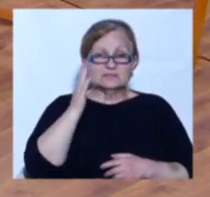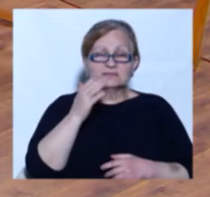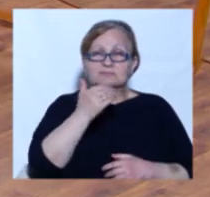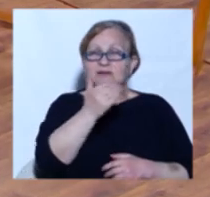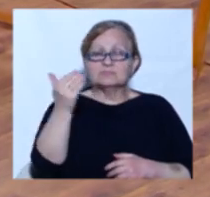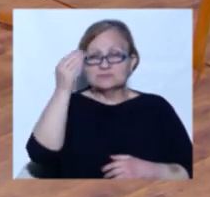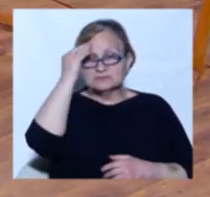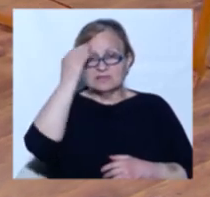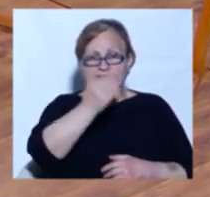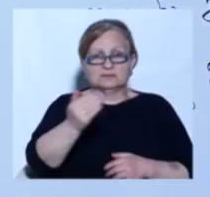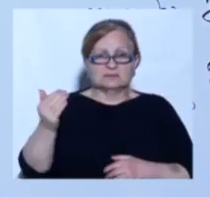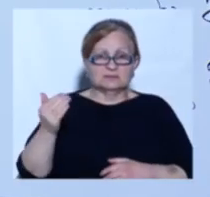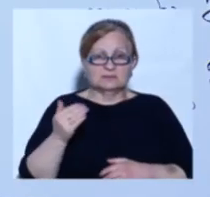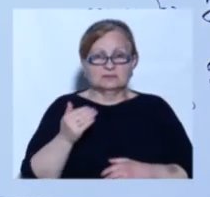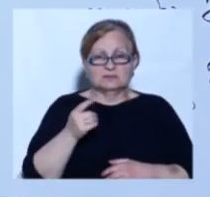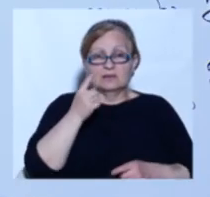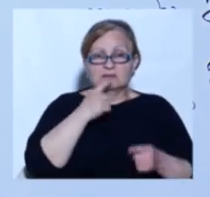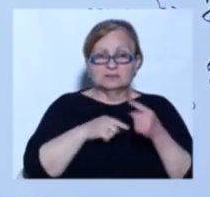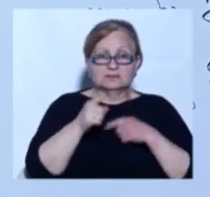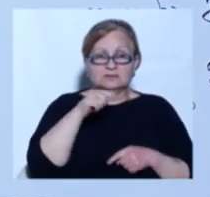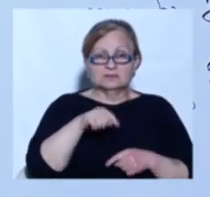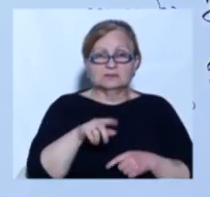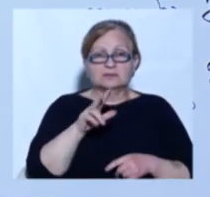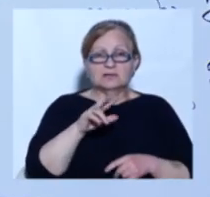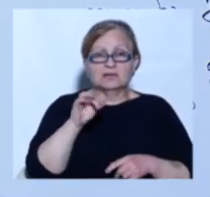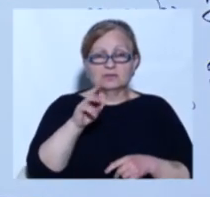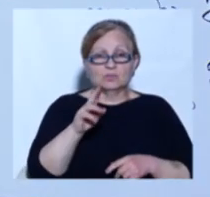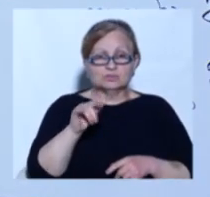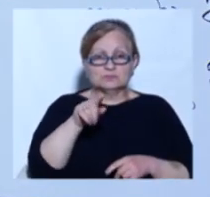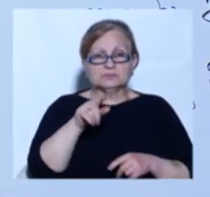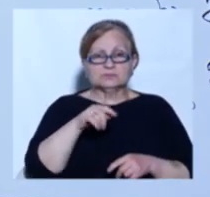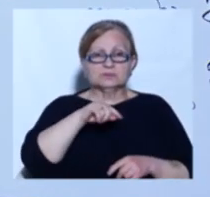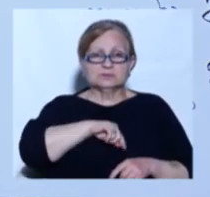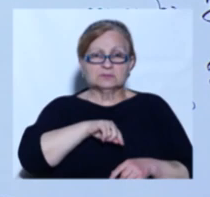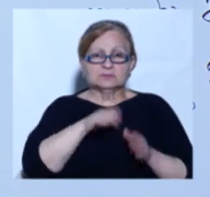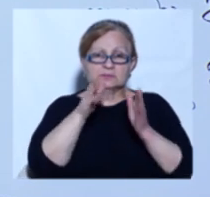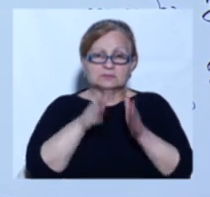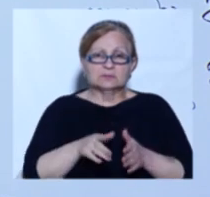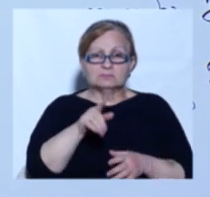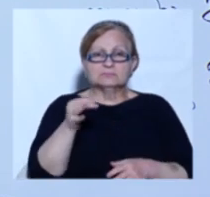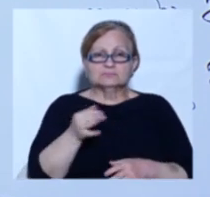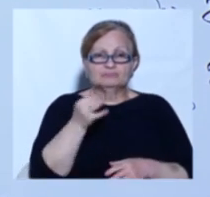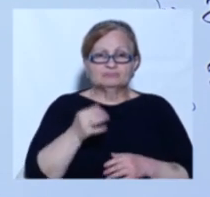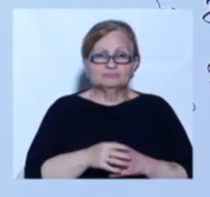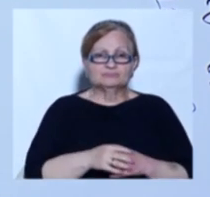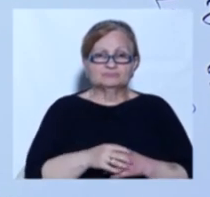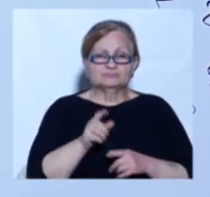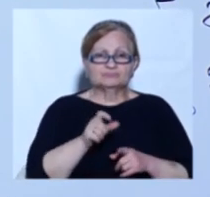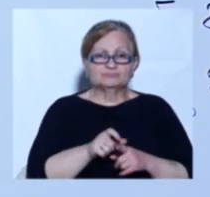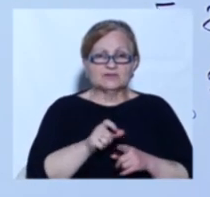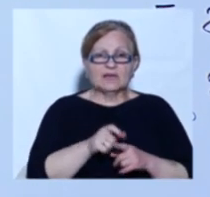ინტერპრეტაცია. დაუბრუნდეთ ისევ ჰაიკუს აგებულებას, უშუალოდ ამ ტერმინს, მის ისტორიას. ეს